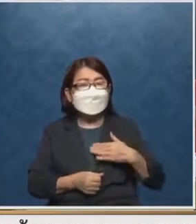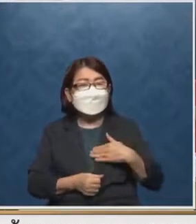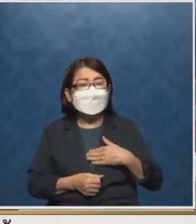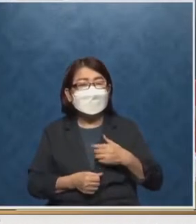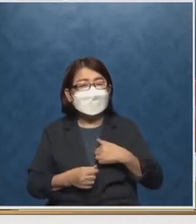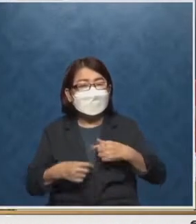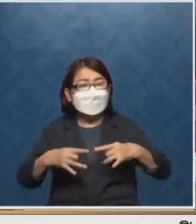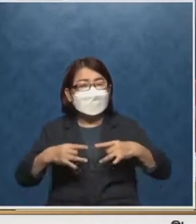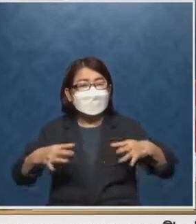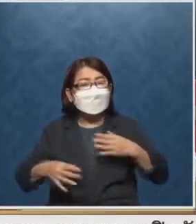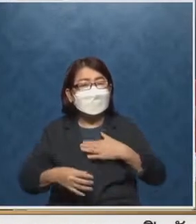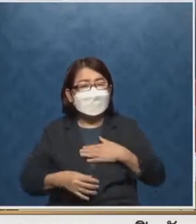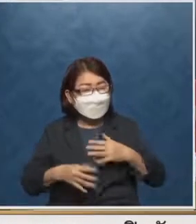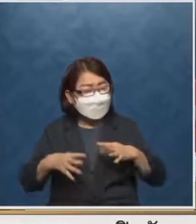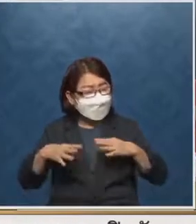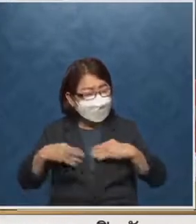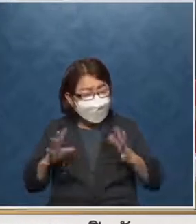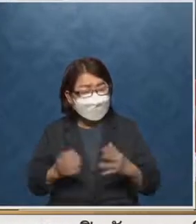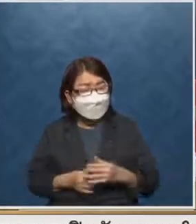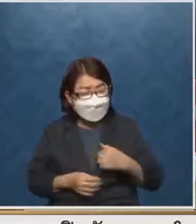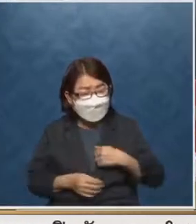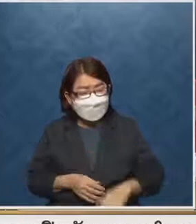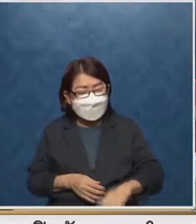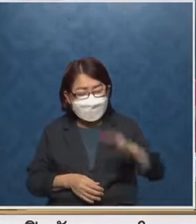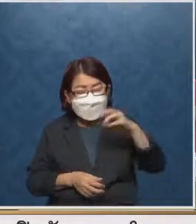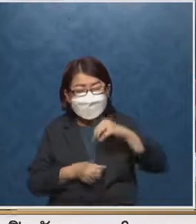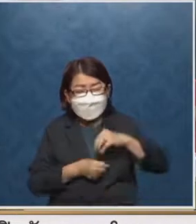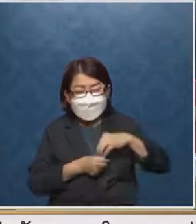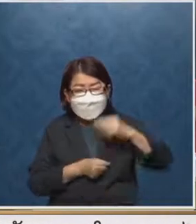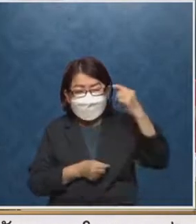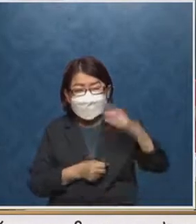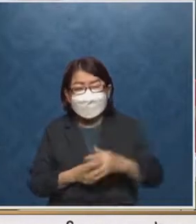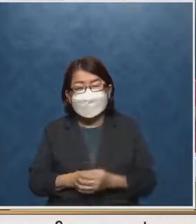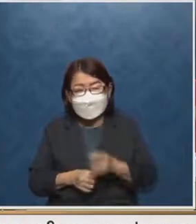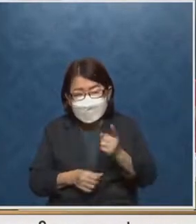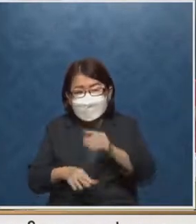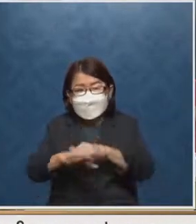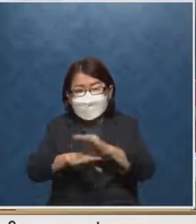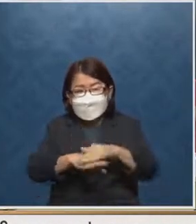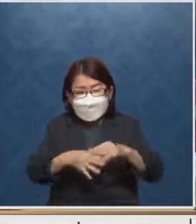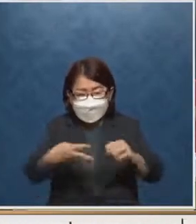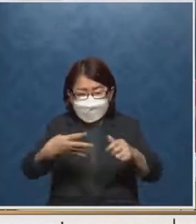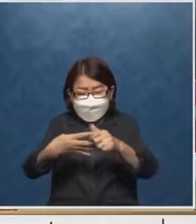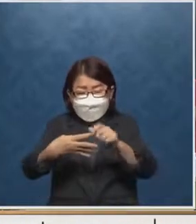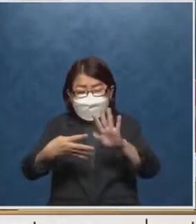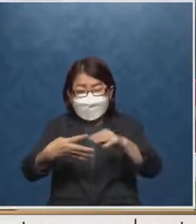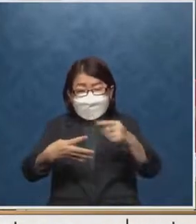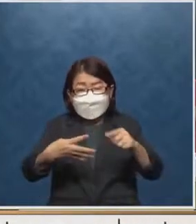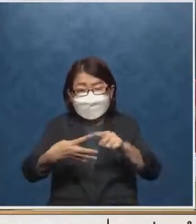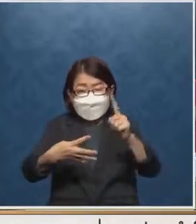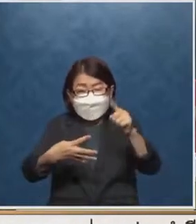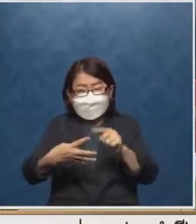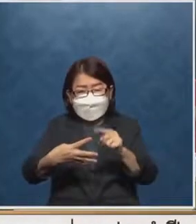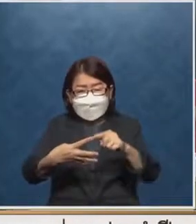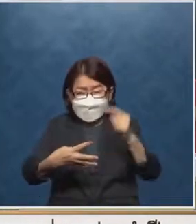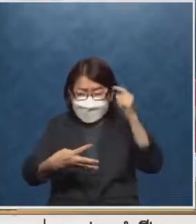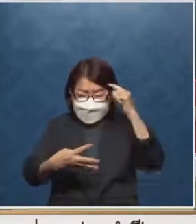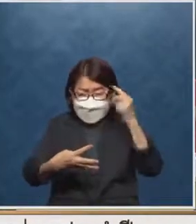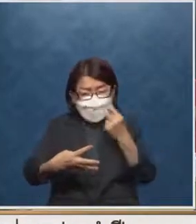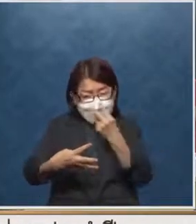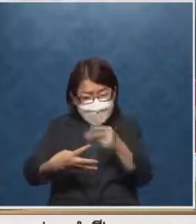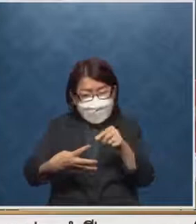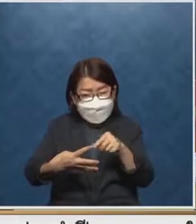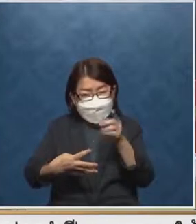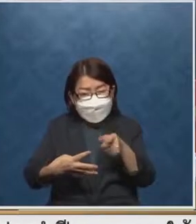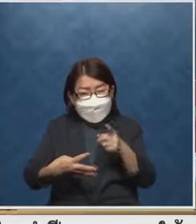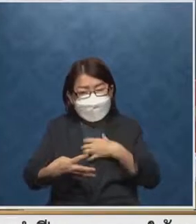ของจิตใจผมอยากให้ท่านเน้นนะครับโดยเฉพาะในยุทธศาสตร์ที่1เนี่ยท ผมเห็นความตั้งใจอยู่เหมือนกันนะครับว่า